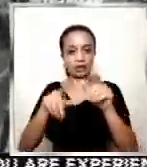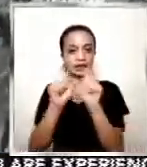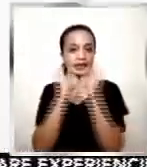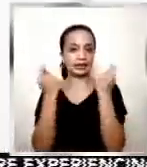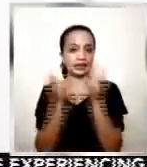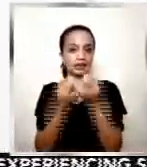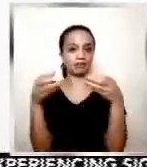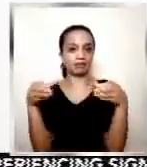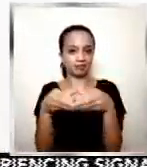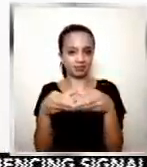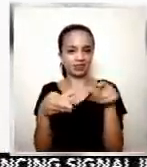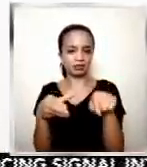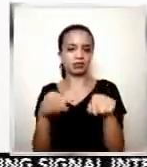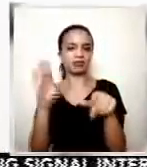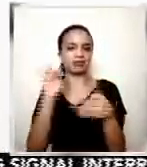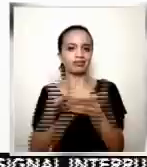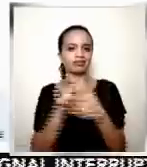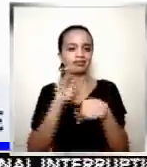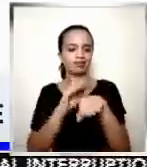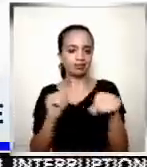grupo.